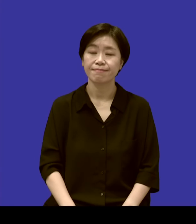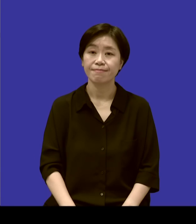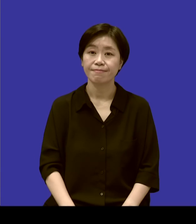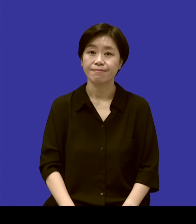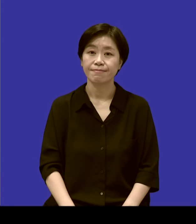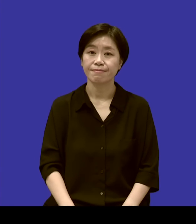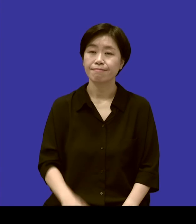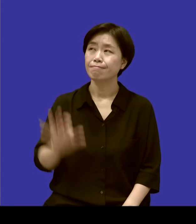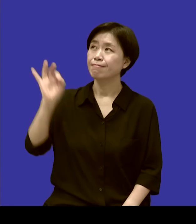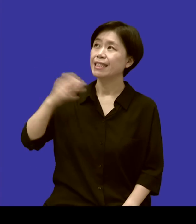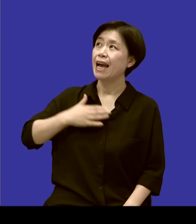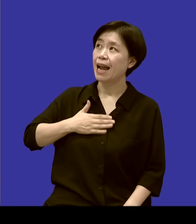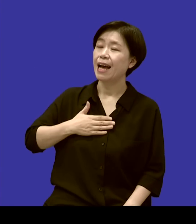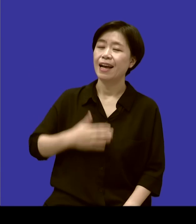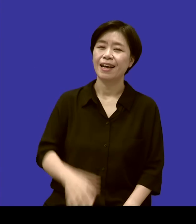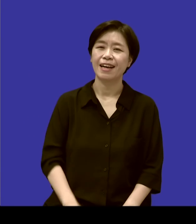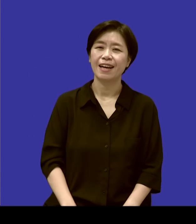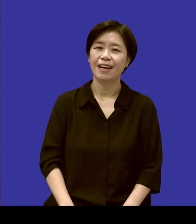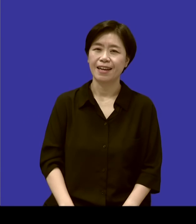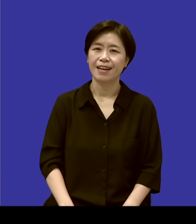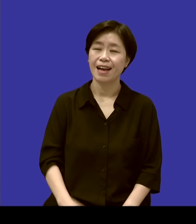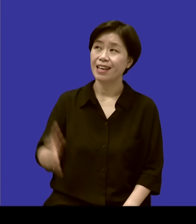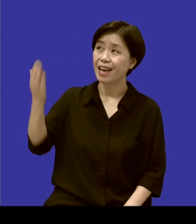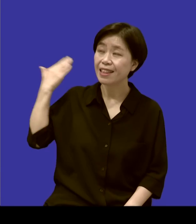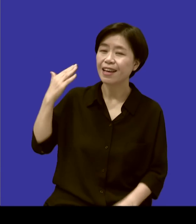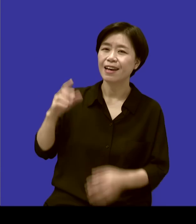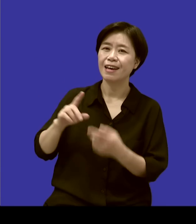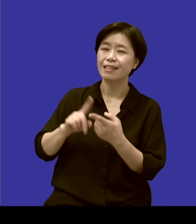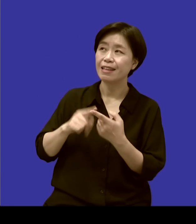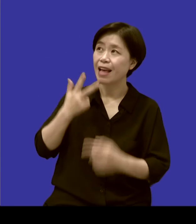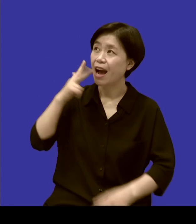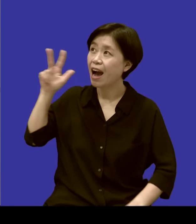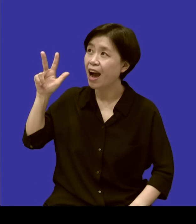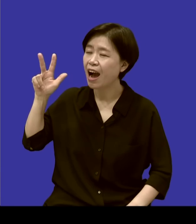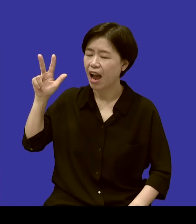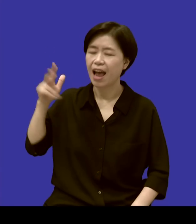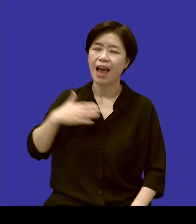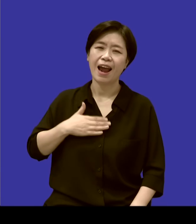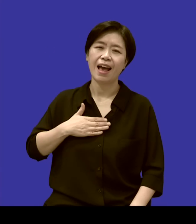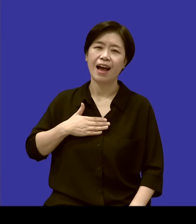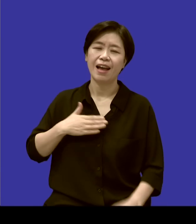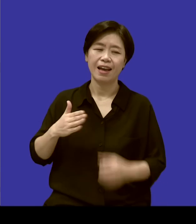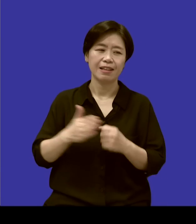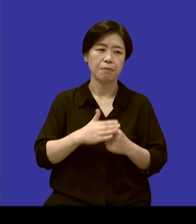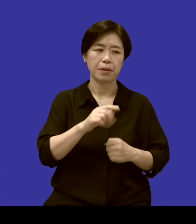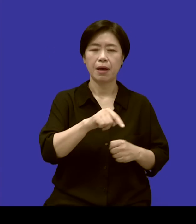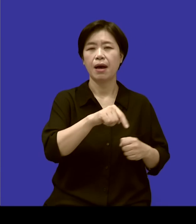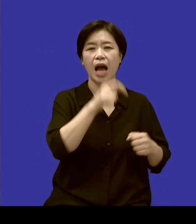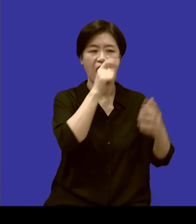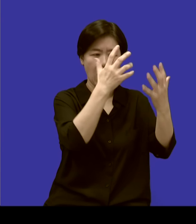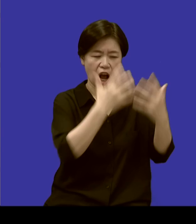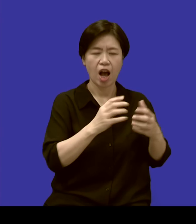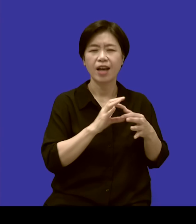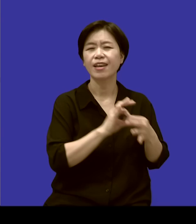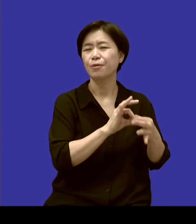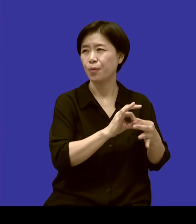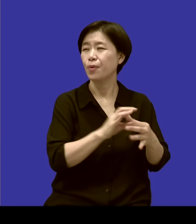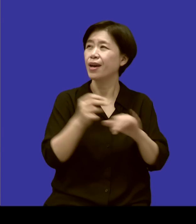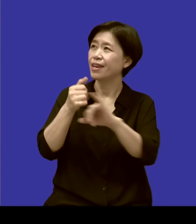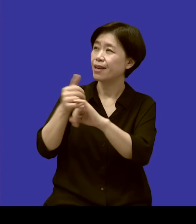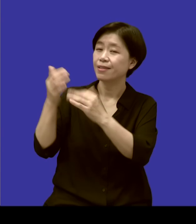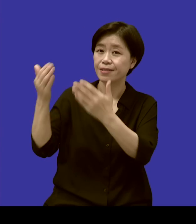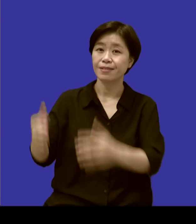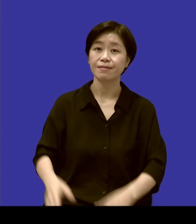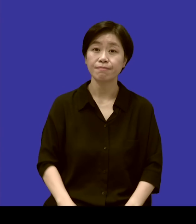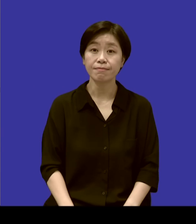네, 하나님 그 음성을 안 주셨으면은 안 했을 거예요. 예. 그래서 그때 이제 큐티를 하는데 큐티가